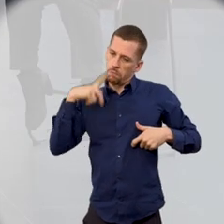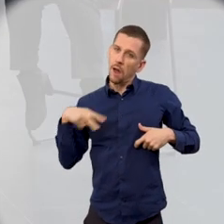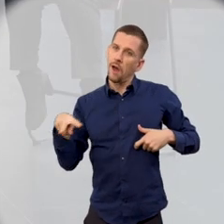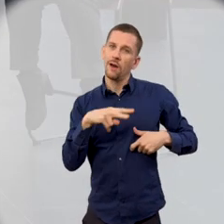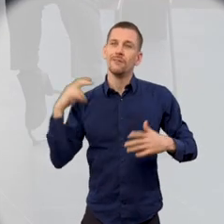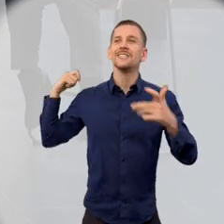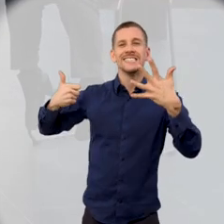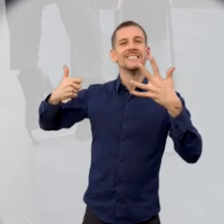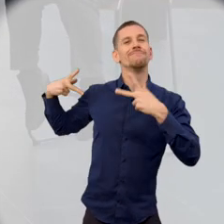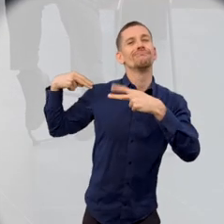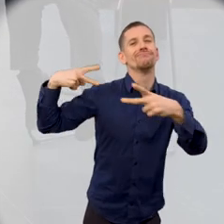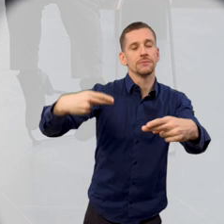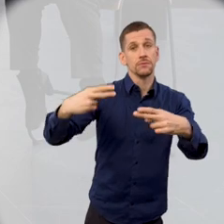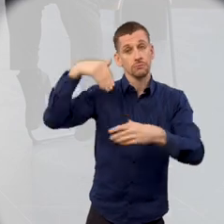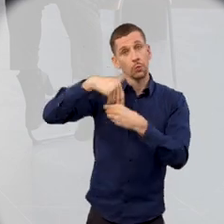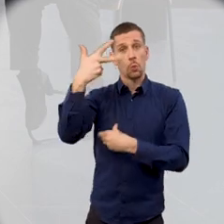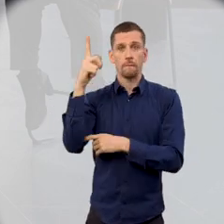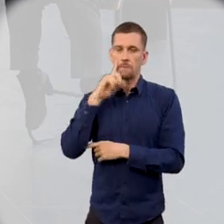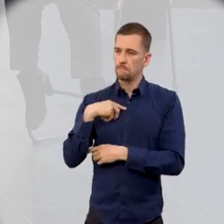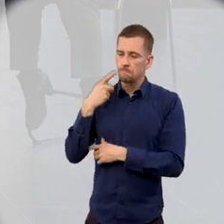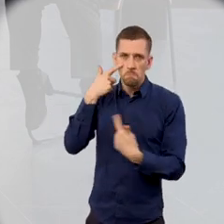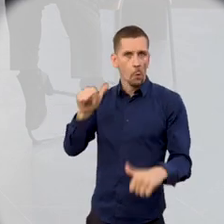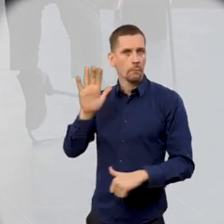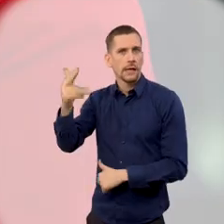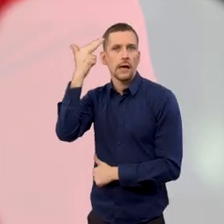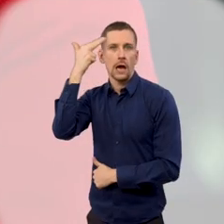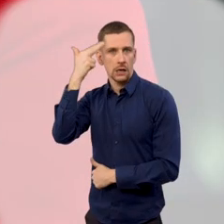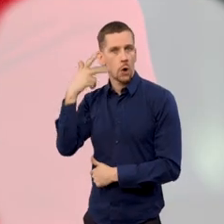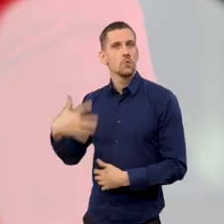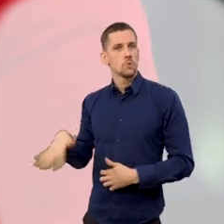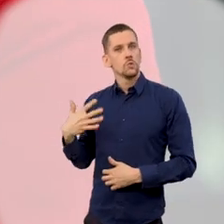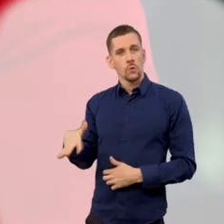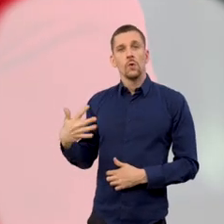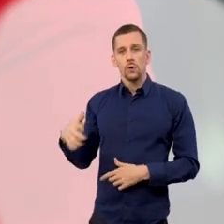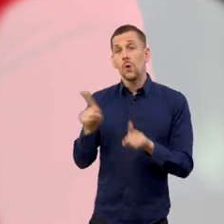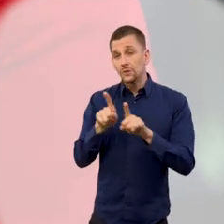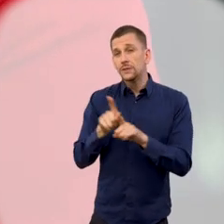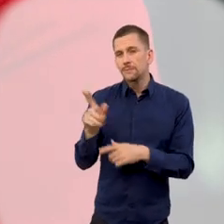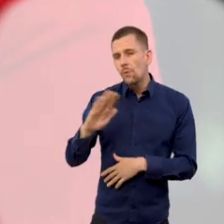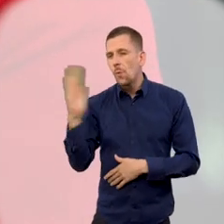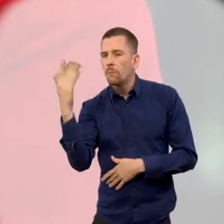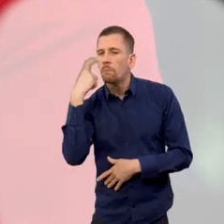beaucoup de filles à 3 sur 6 promotions, ça ne fait pas beaucoup, mais c'est vrai que le peu qu'on a de filles qui sont chez nous